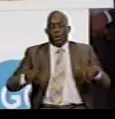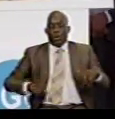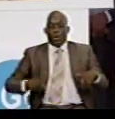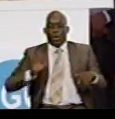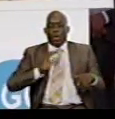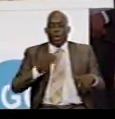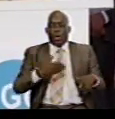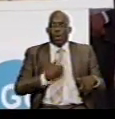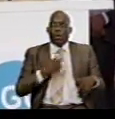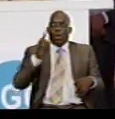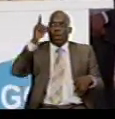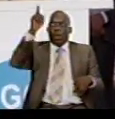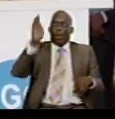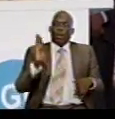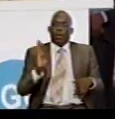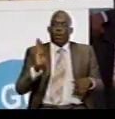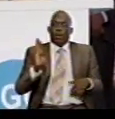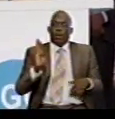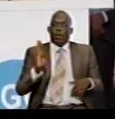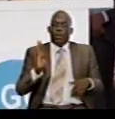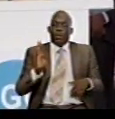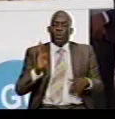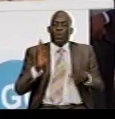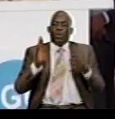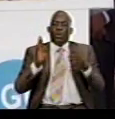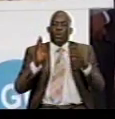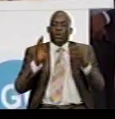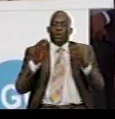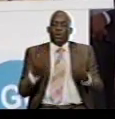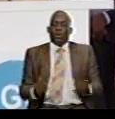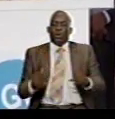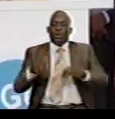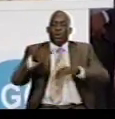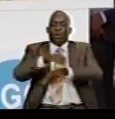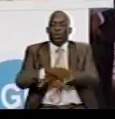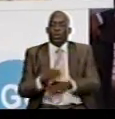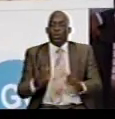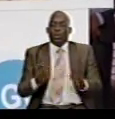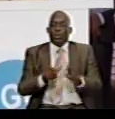Oh Dieu. Tonight, cette nuit, great things of salvation.